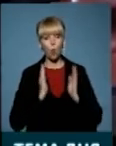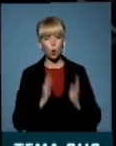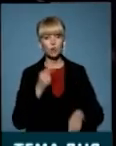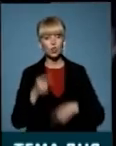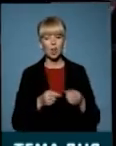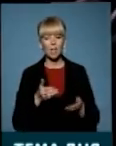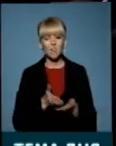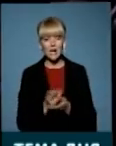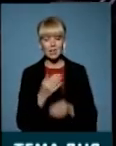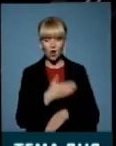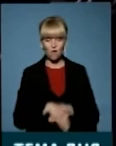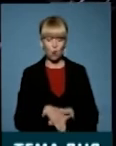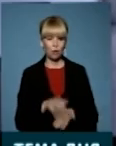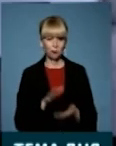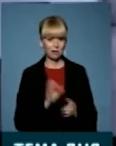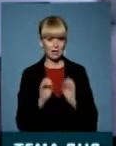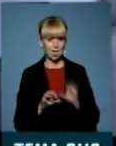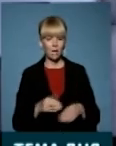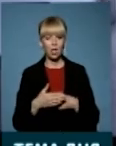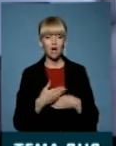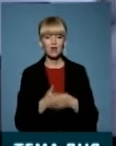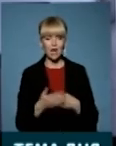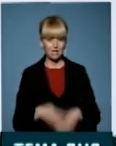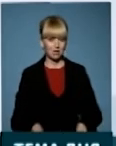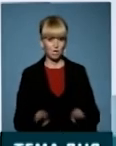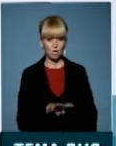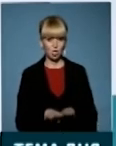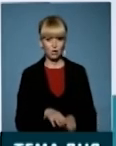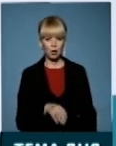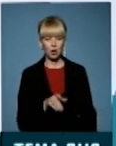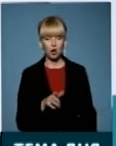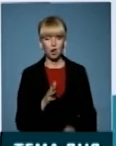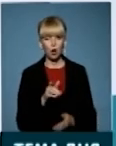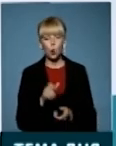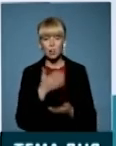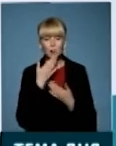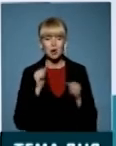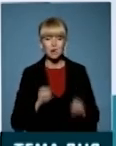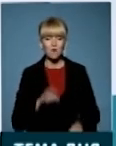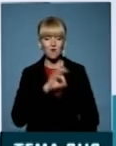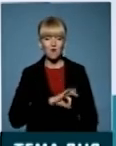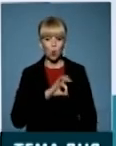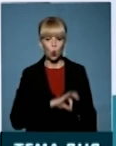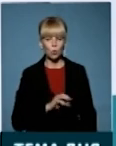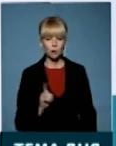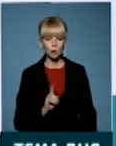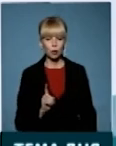який є вихід на вулицю, захаращений, двері зачинені. Людина не буде мати змоги його використати для того,